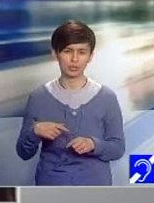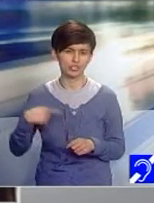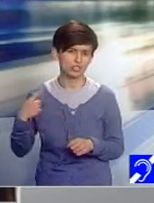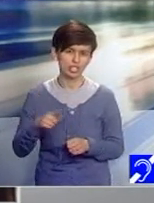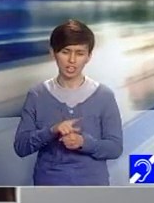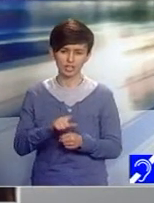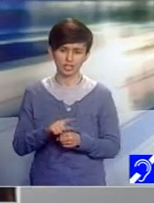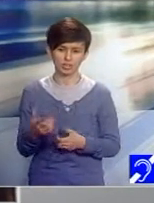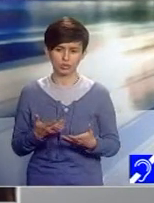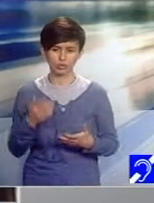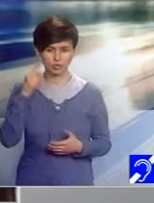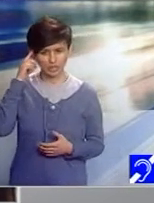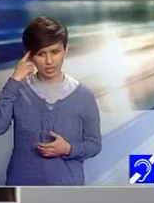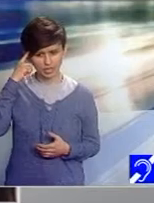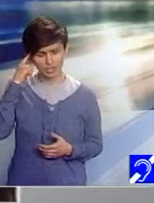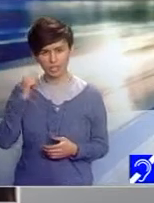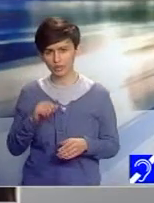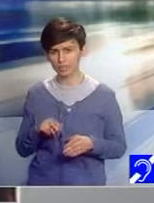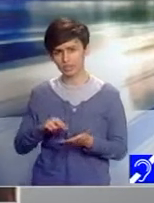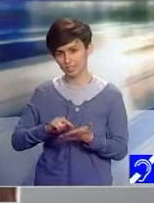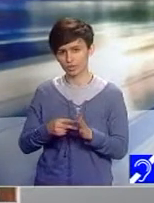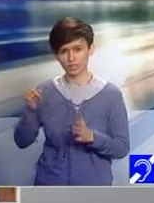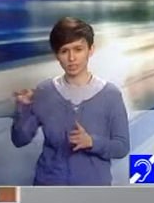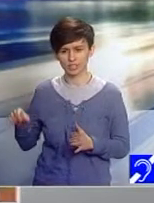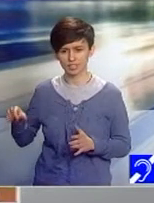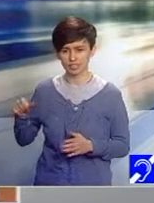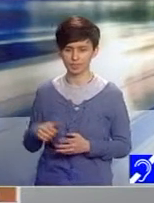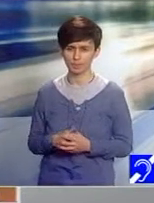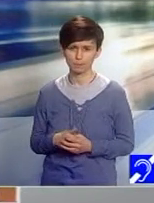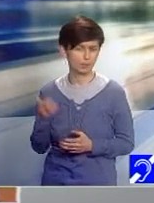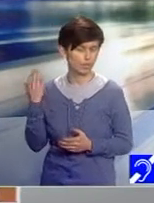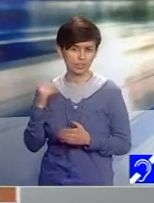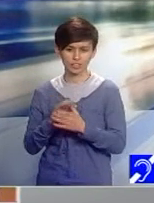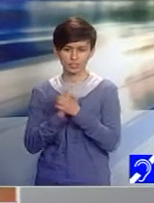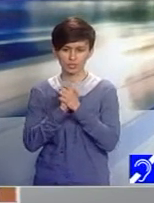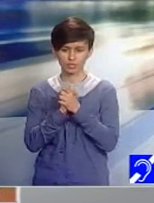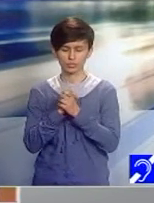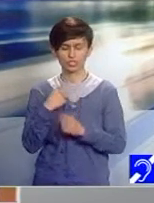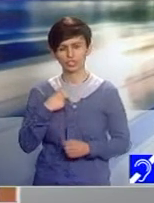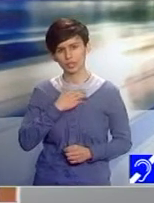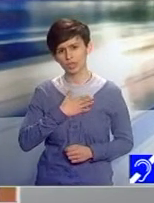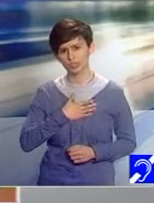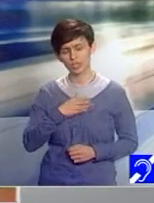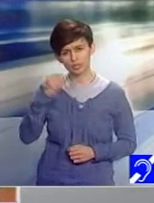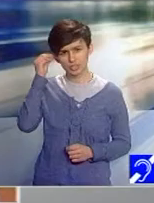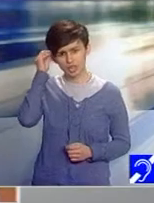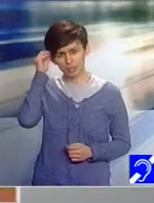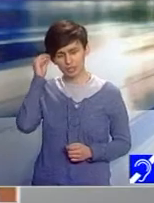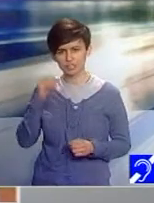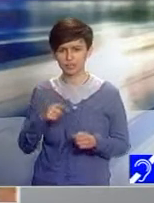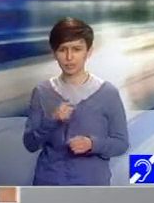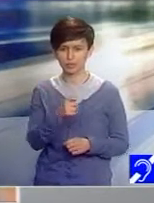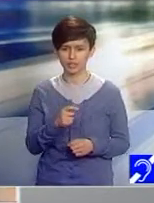l-au conceput doamnele organizatoare. A fost un succes și vreau să reamintesc proiectul colegei